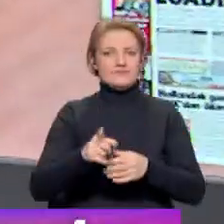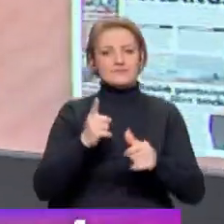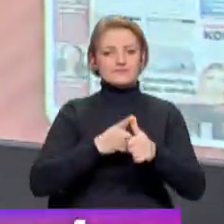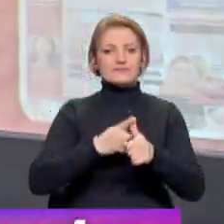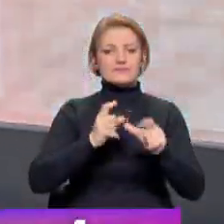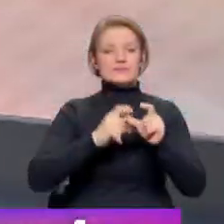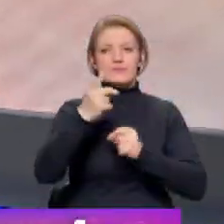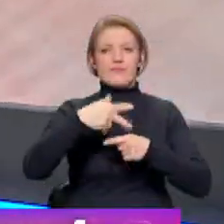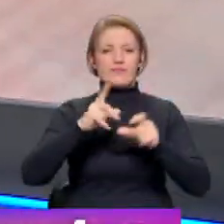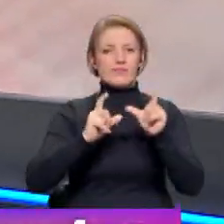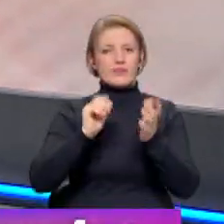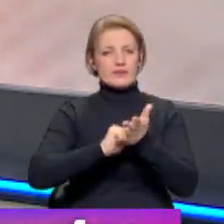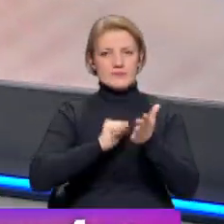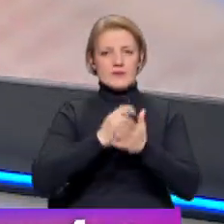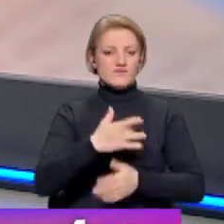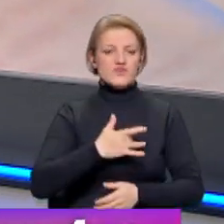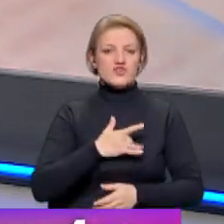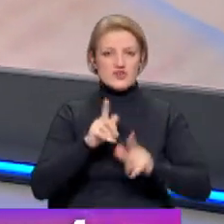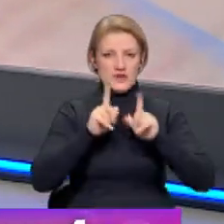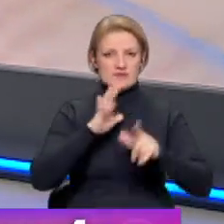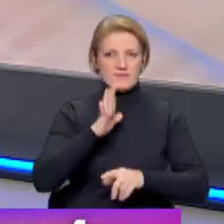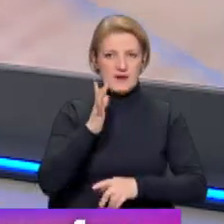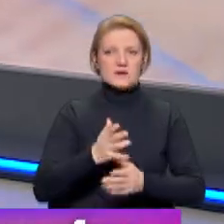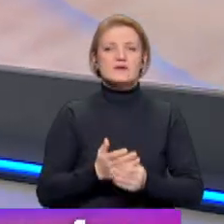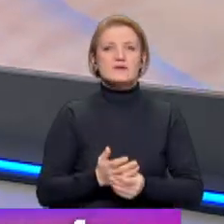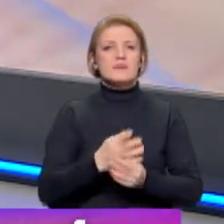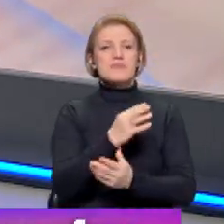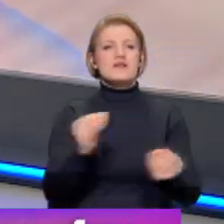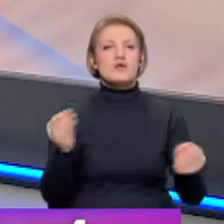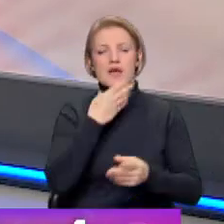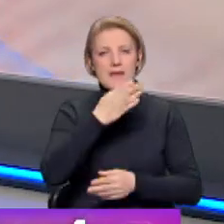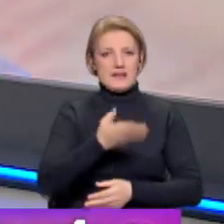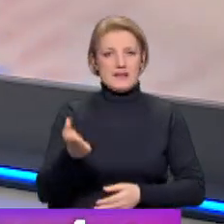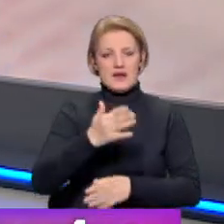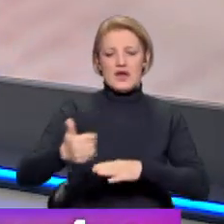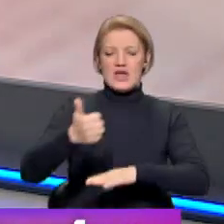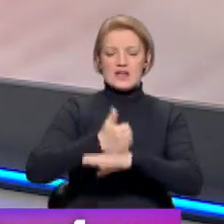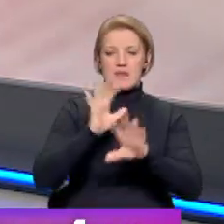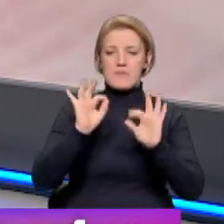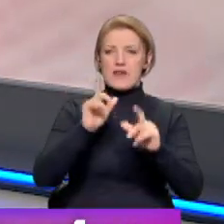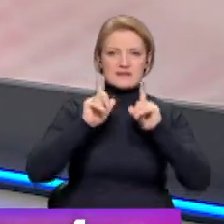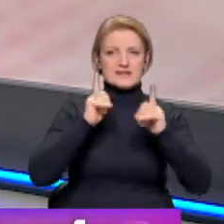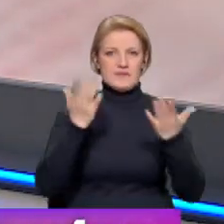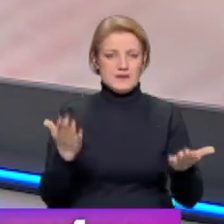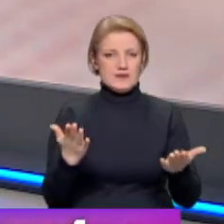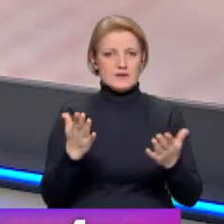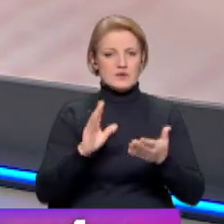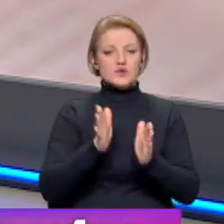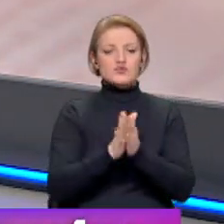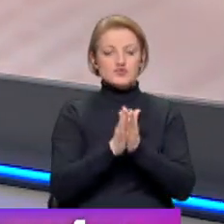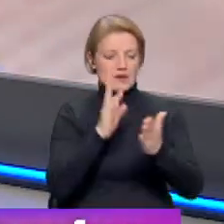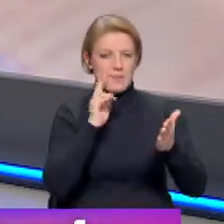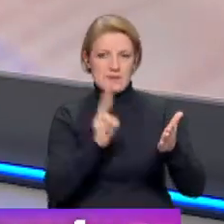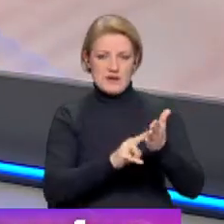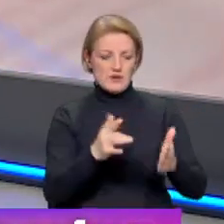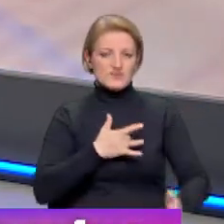Sözcü gazetesine bakalım bir vicdan çağrısı var Sözcü gazetesinin milyonlarca emekli iktidara böyle Seslendi cüzdana